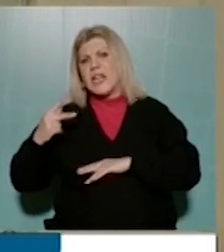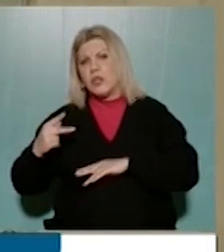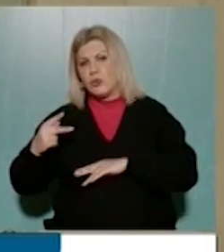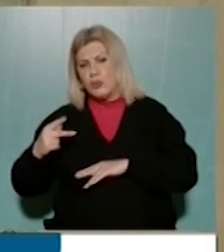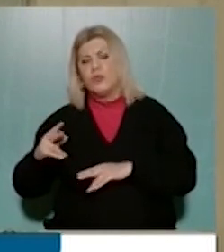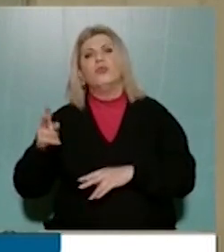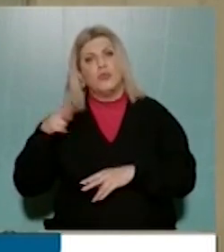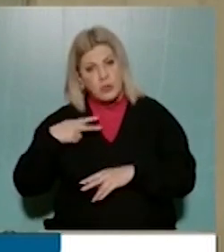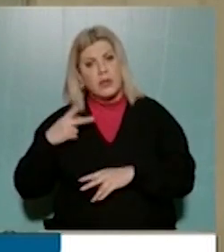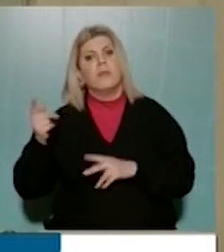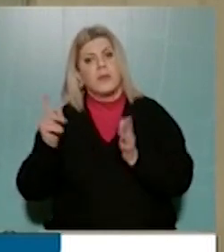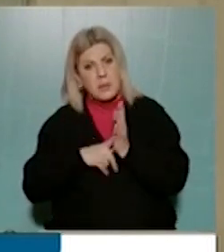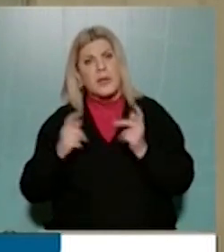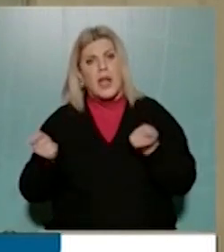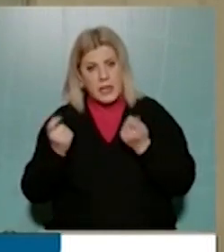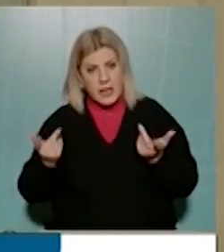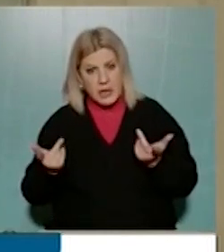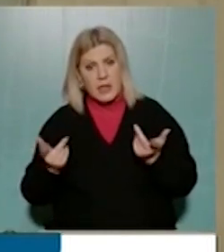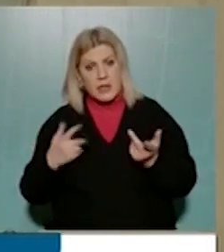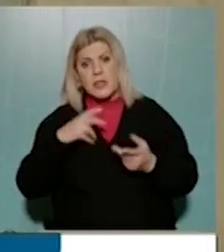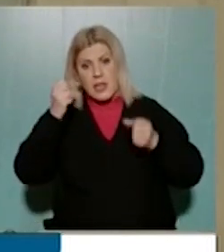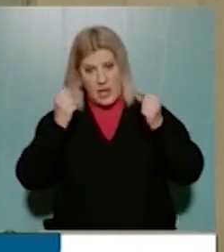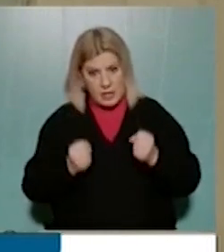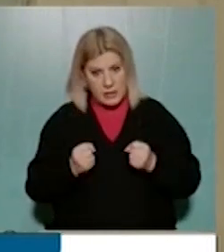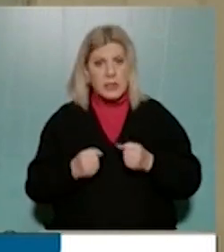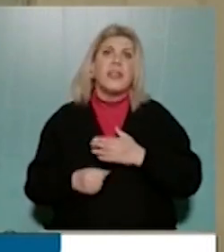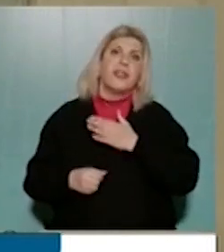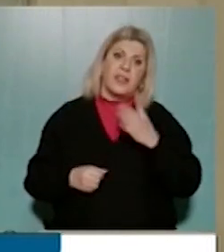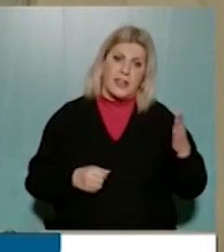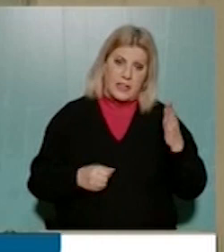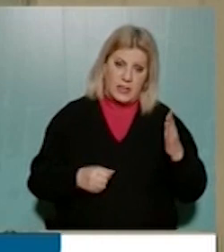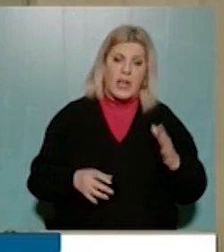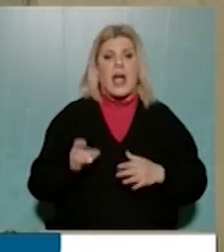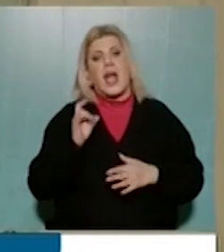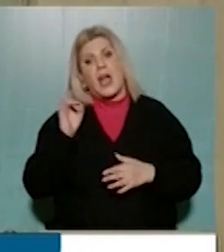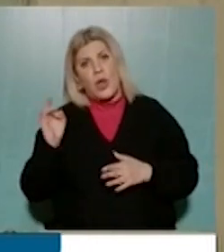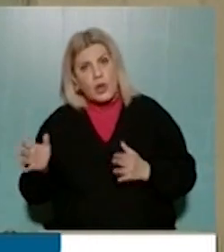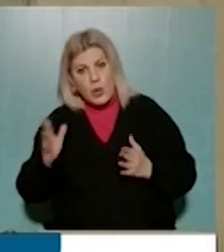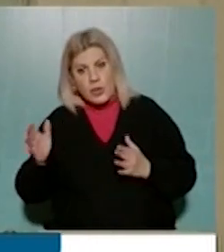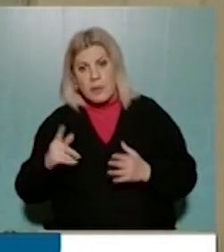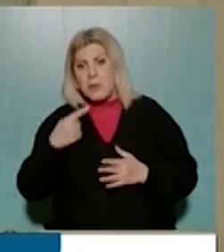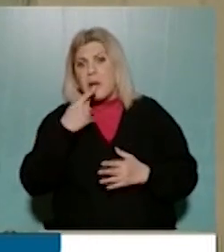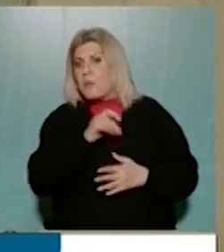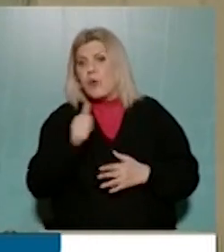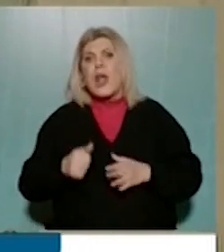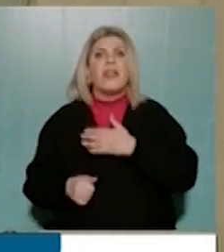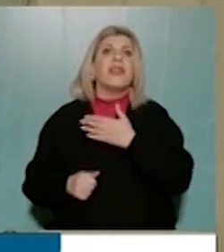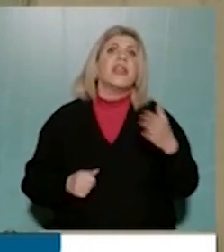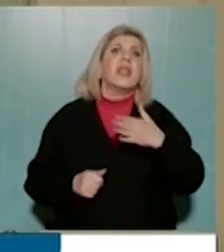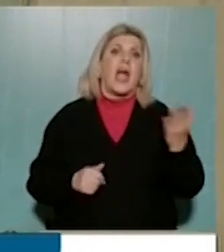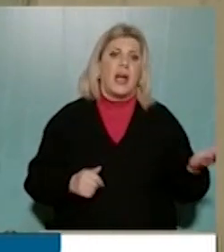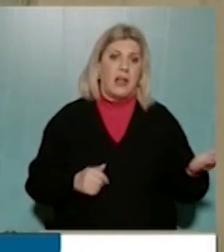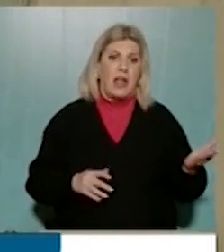ε νομίζω και σαν κάτοικος και των δυτικών παλιότερα και των ανατολικών πια μιλάμε μόνο για τα δυτικά αν δεν